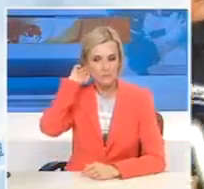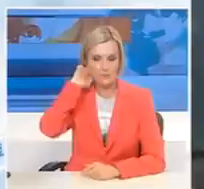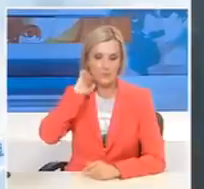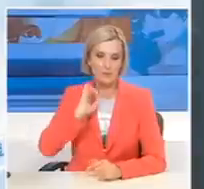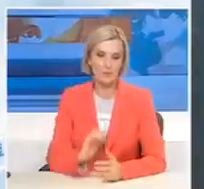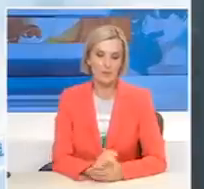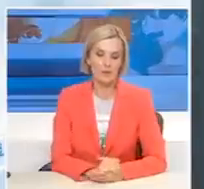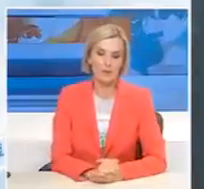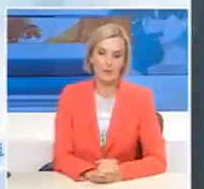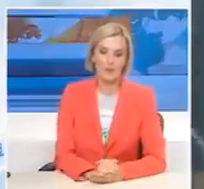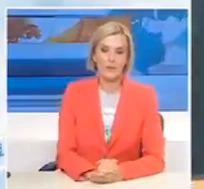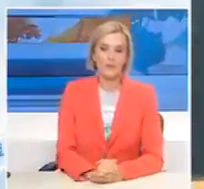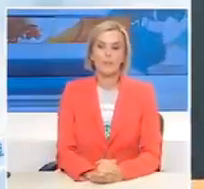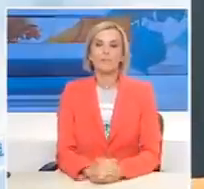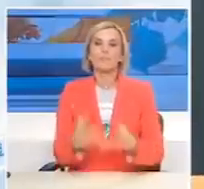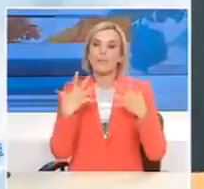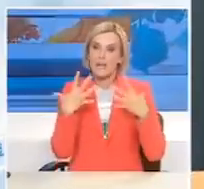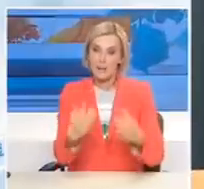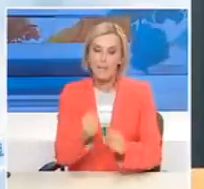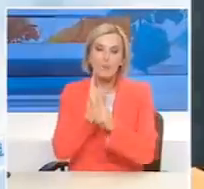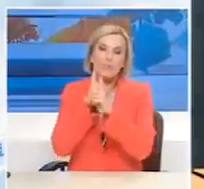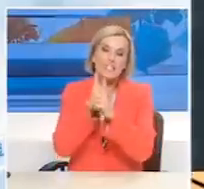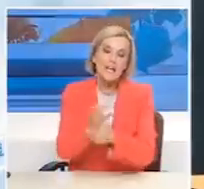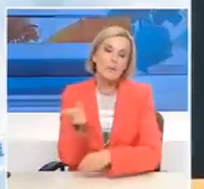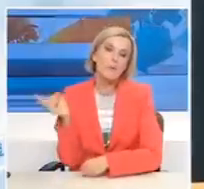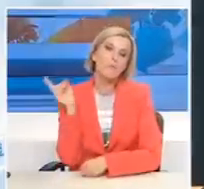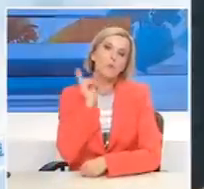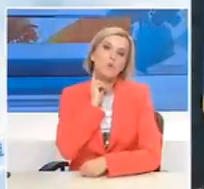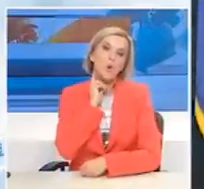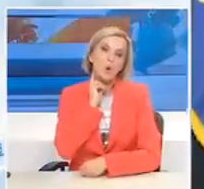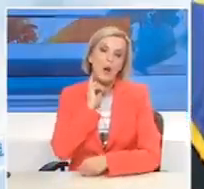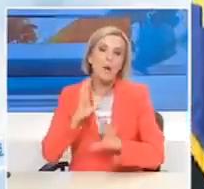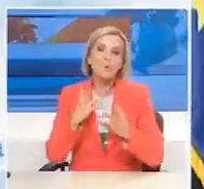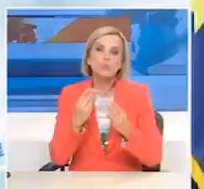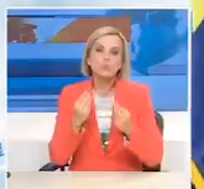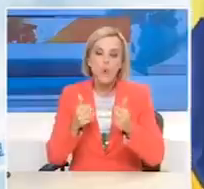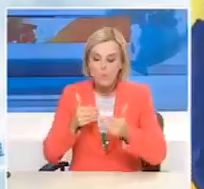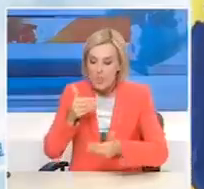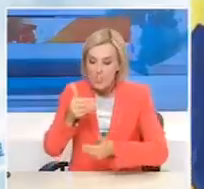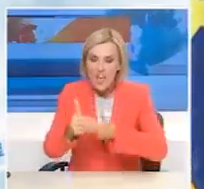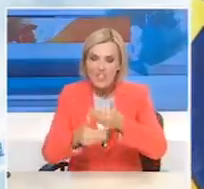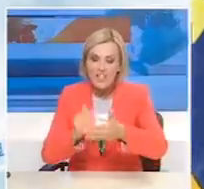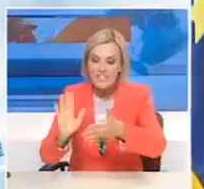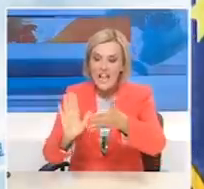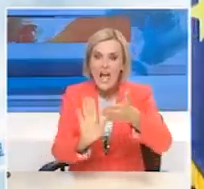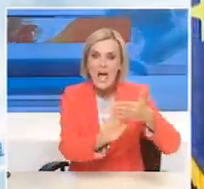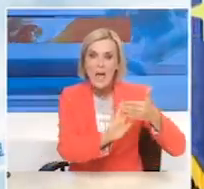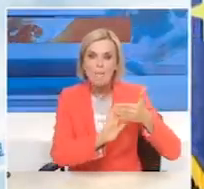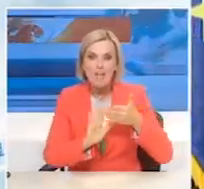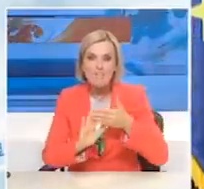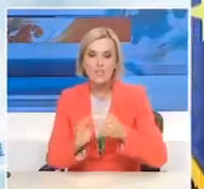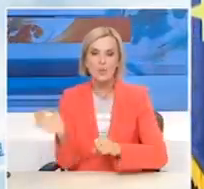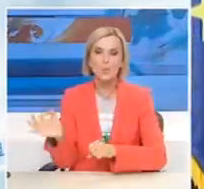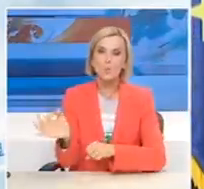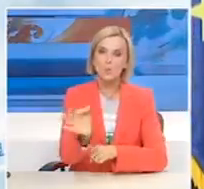Υπάρχουν συγκεκριμένα πρωτόκολλα τα οποία ακολουθούμε στη διαδικασία της ιχνηλασίας και της διαχείρισης των κρουσμάτων. Και